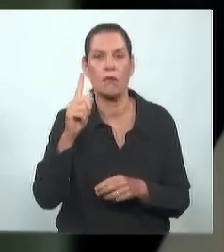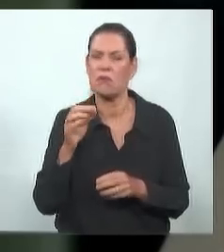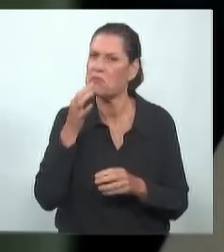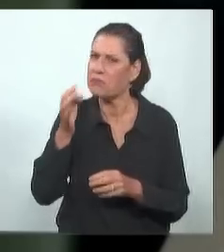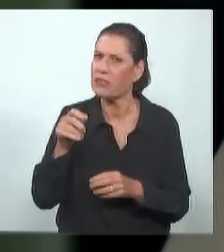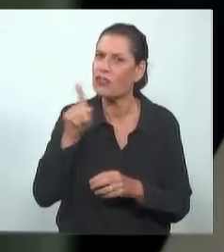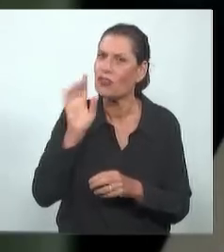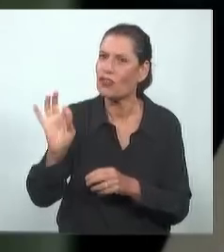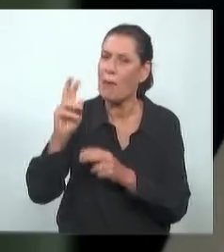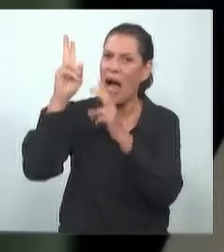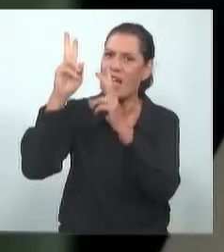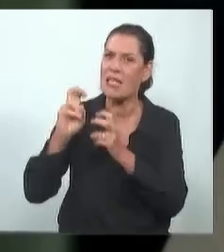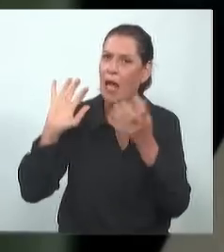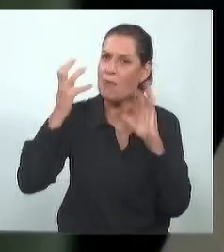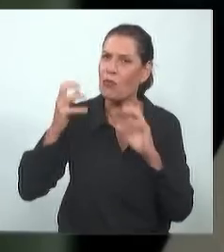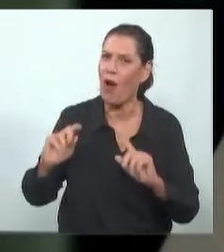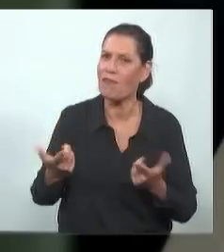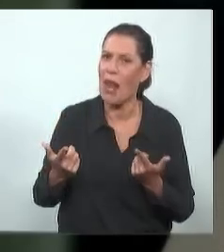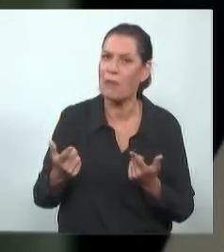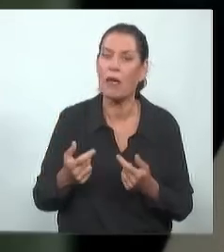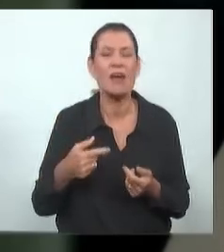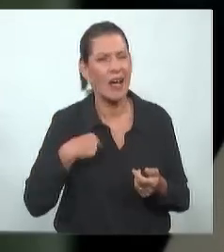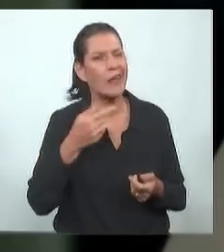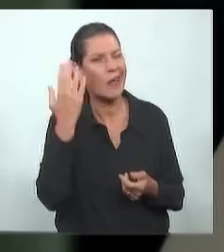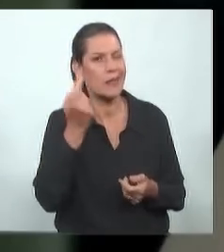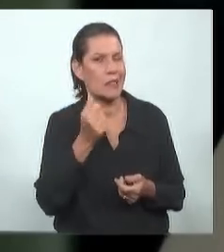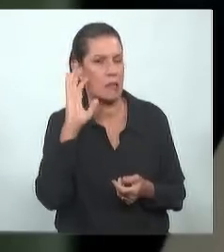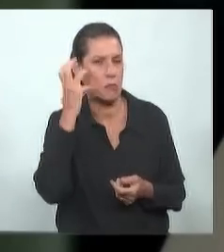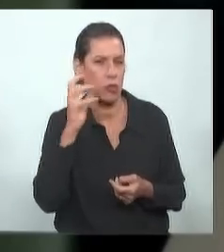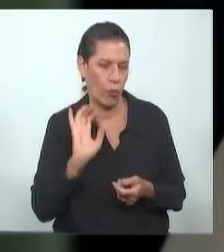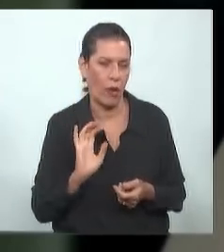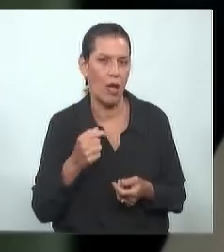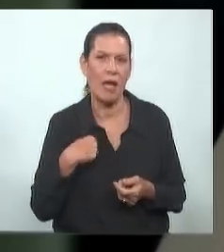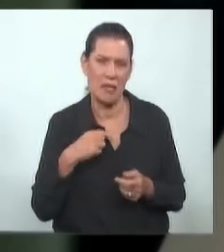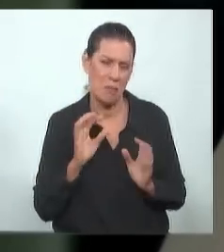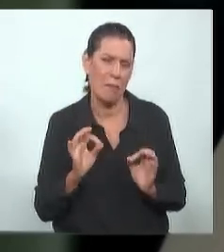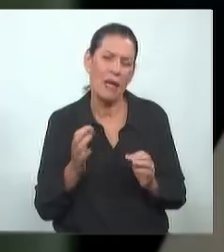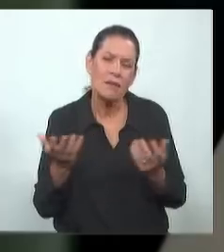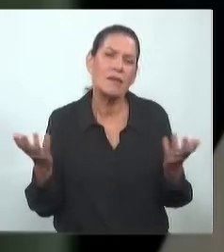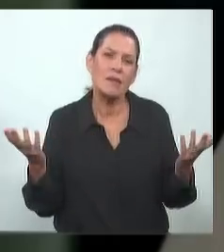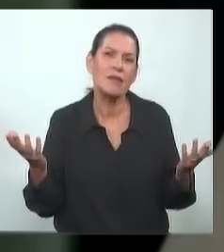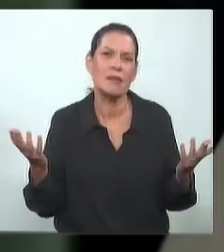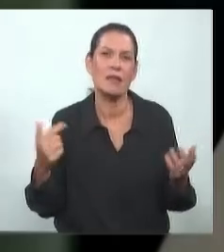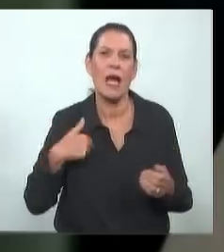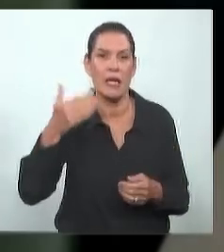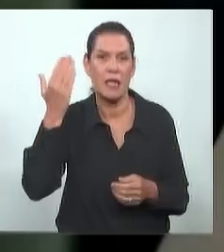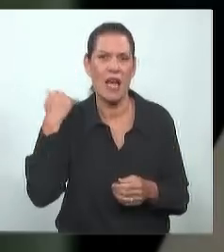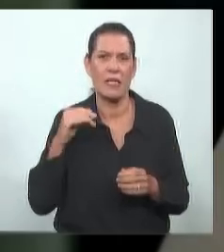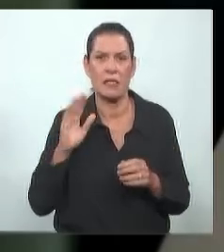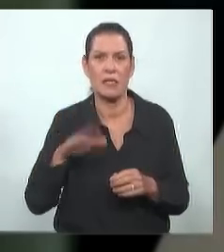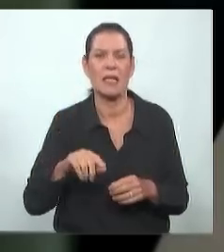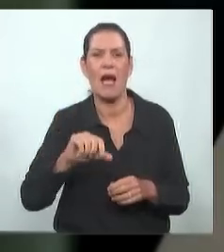למה הוא קרא לך הצנחן המטורף? כי אני הייתי קצת משוגע, לא עשיתי חשבון לאף אחד. באמת כזה, גם הייתי אלוף החטיבה בשכיבות